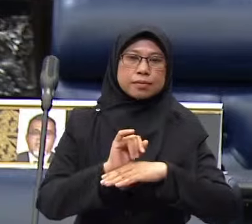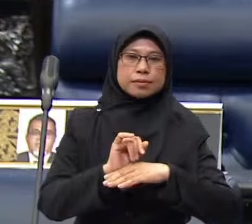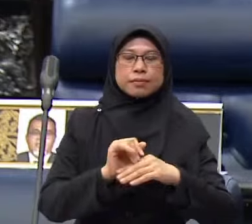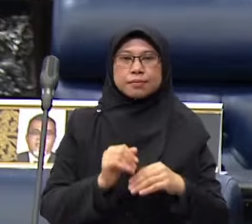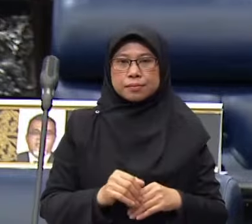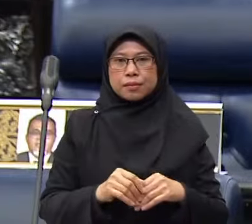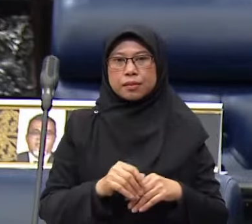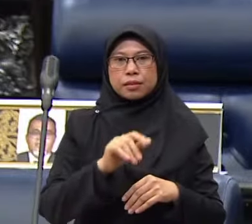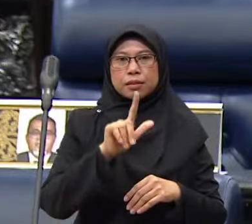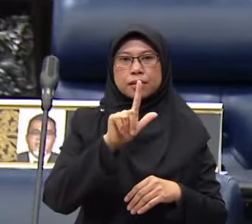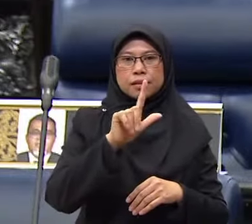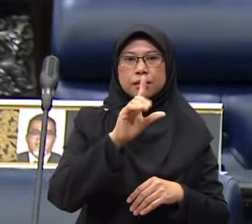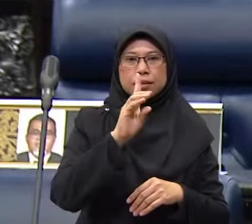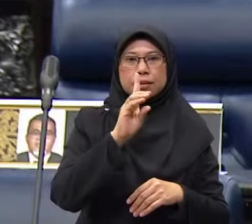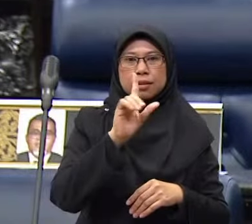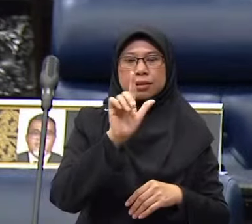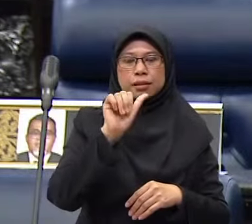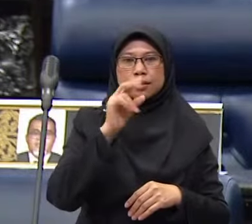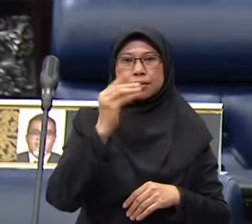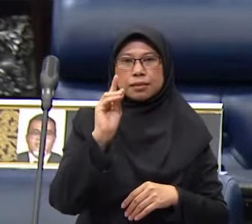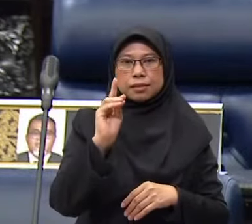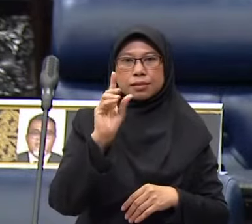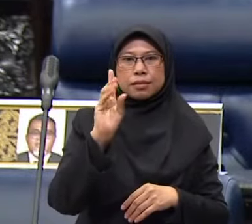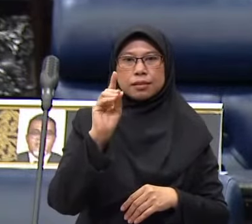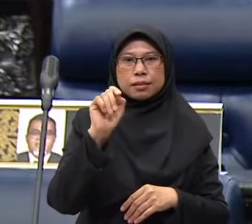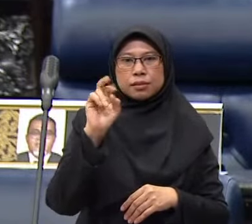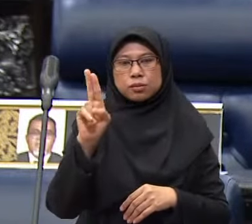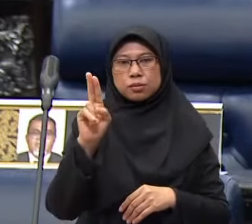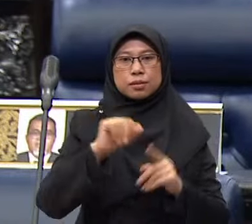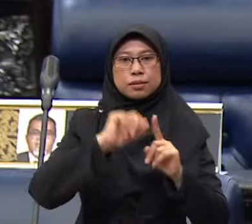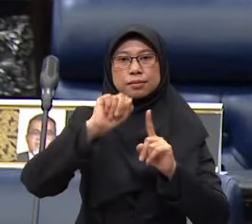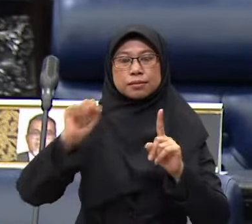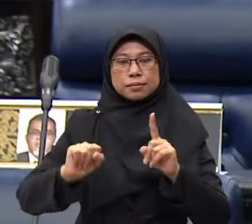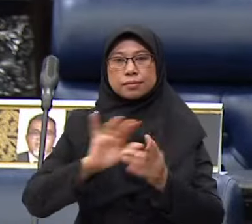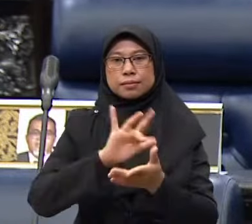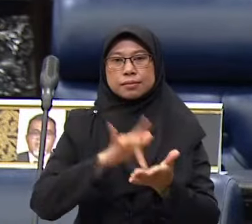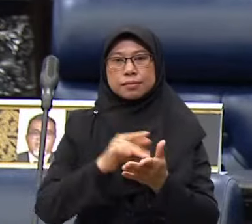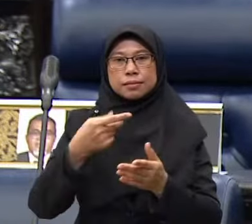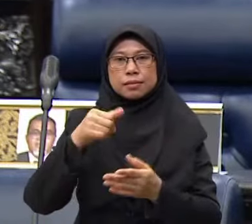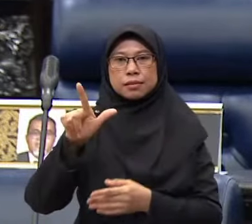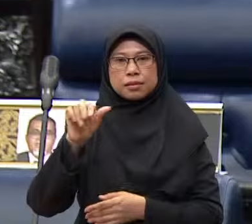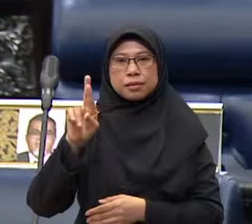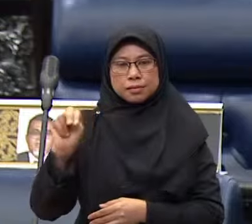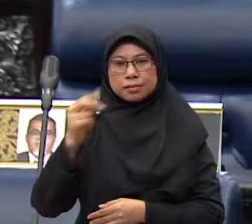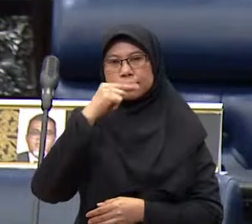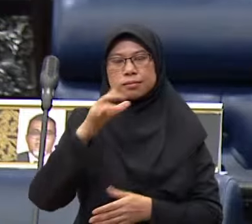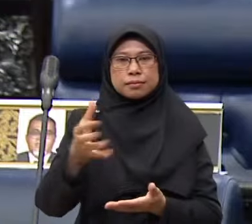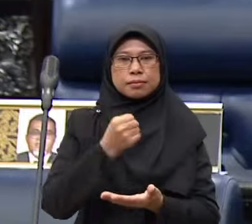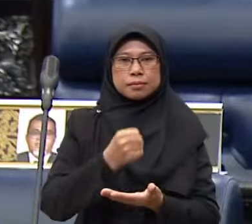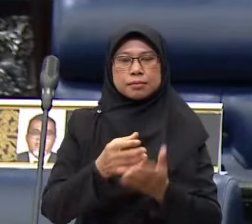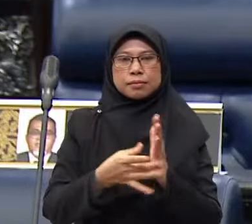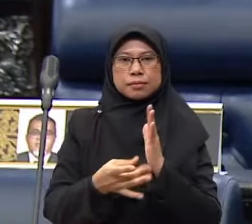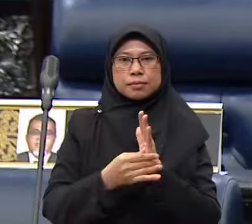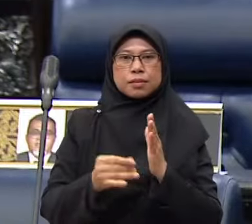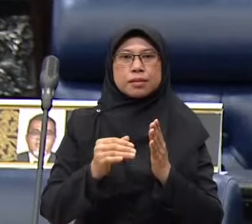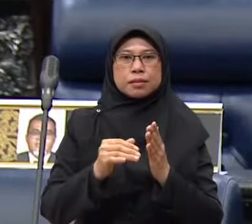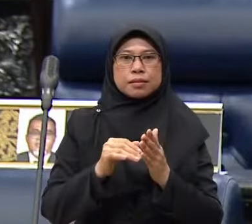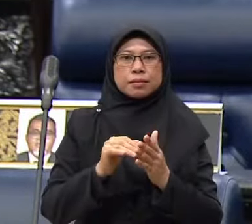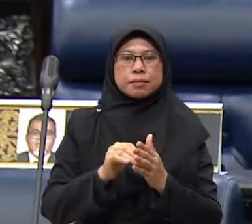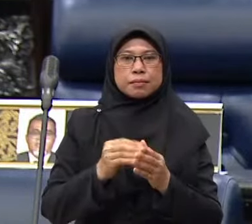satu di latatu dan satu di sandagan puic berpotensi untuk menjadi hub industri hiliran untuk penghasilan produk seperti minyak masak